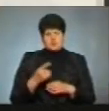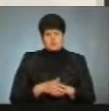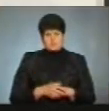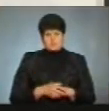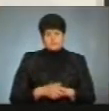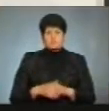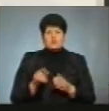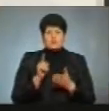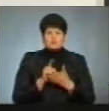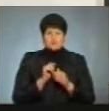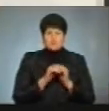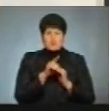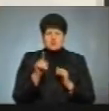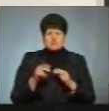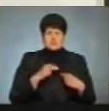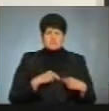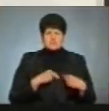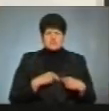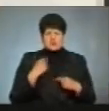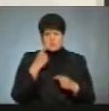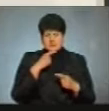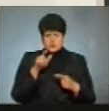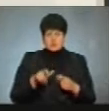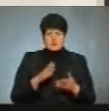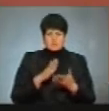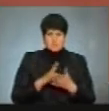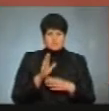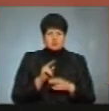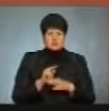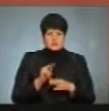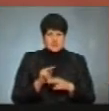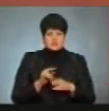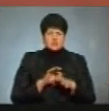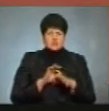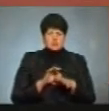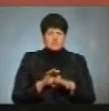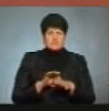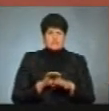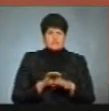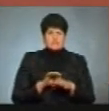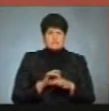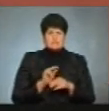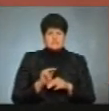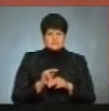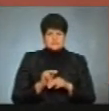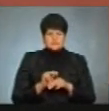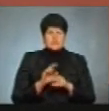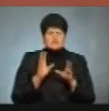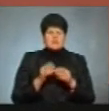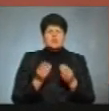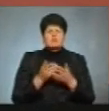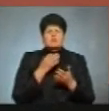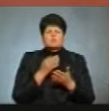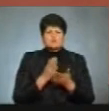області. Тобто обов'язково кожен працівник, тобто персонал має бути навчений і проведений відповідний інструктаж. Інструктаж. Взагалі, яку